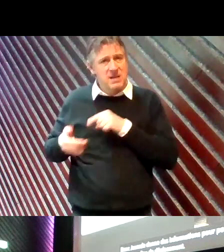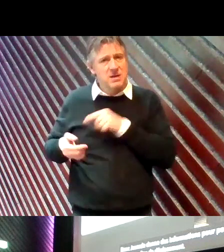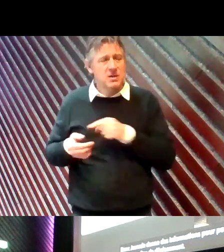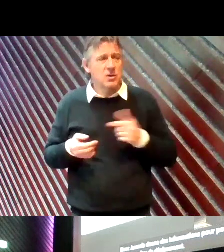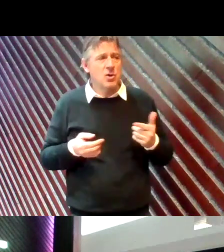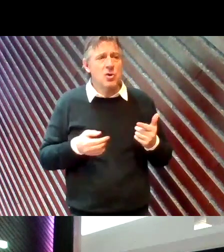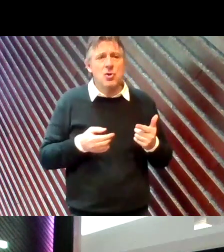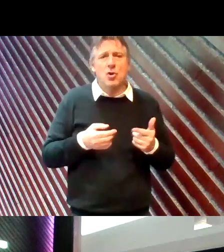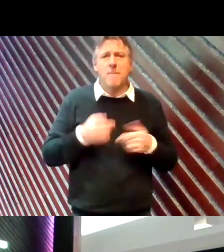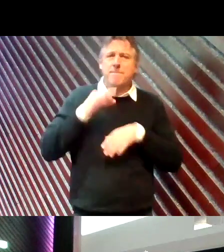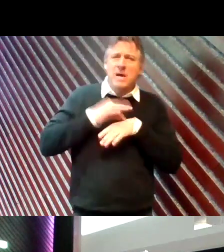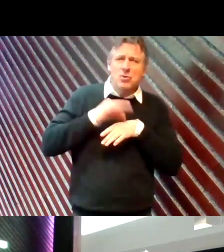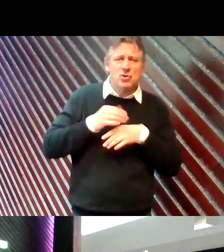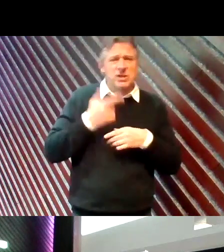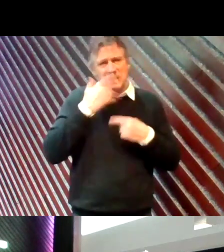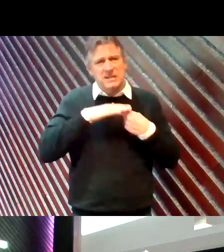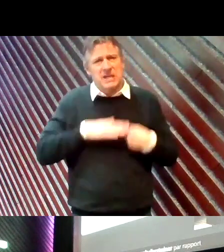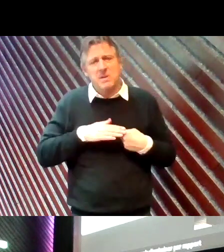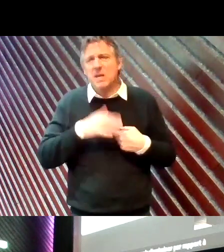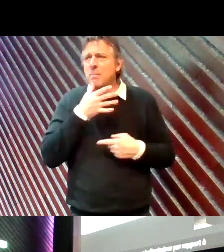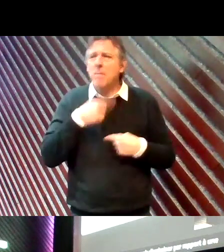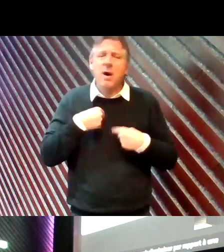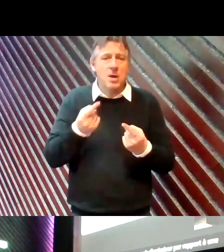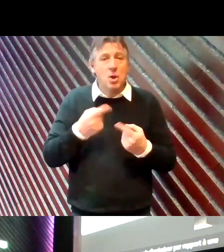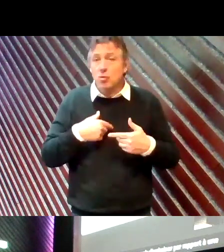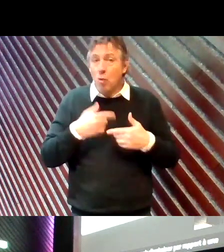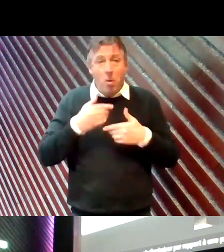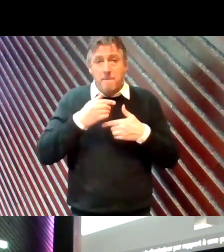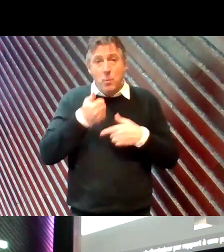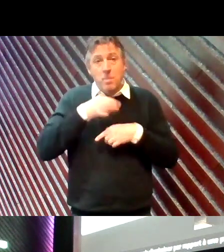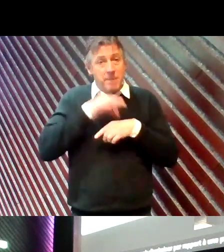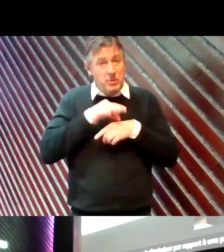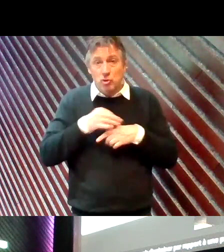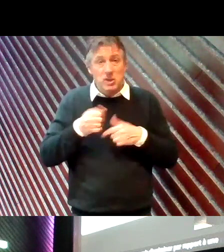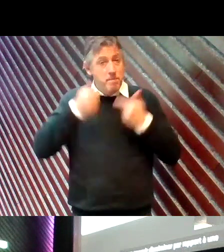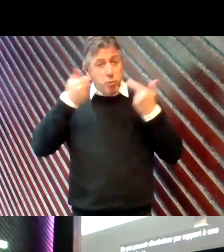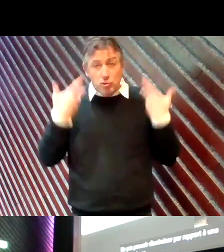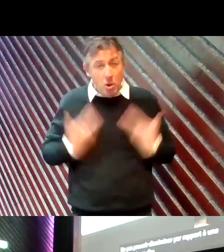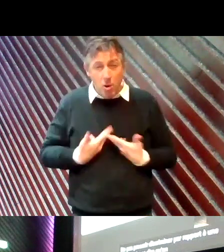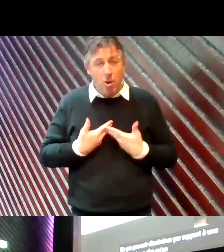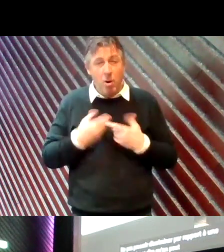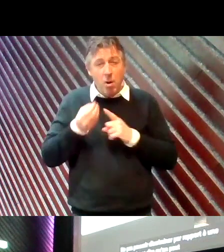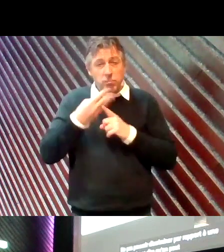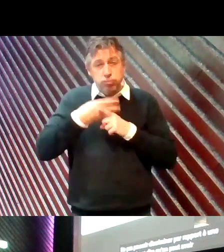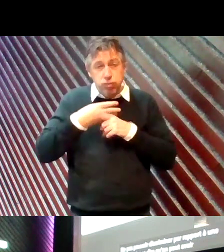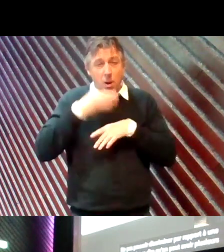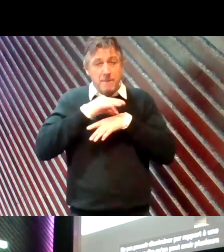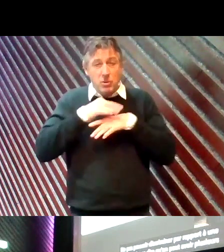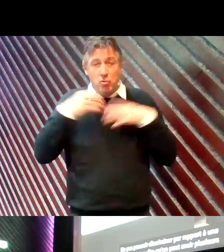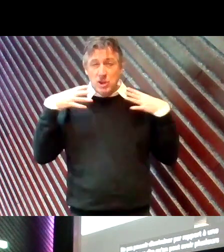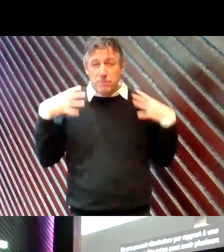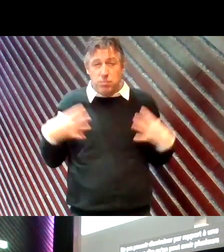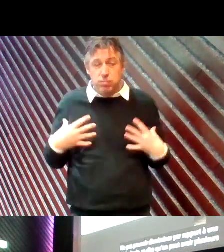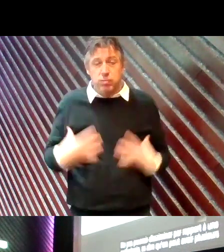discriminer par rapport à une pathologie et de se dire voilà on peut avoir aussi plusieurs pathologies en même temps et plusieurs besoins spécifiques pour pouvoir s'y dépasser sur un lieu donc on